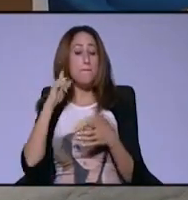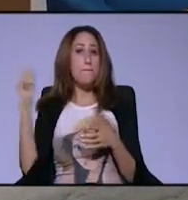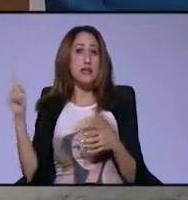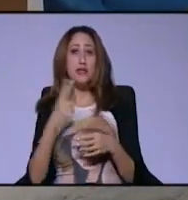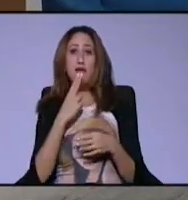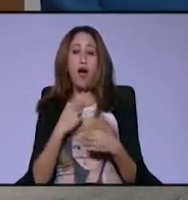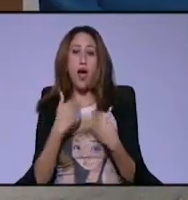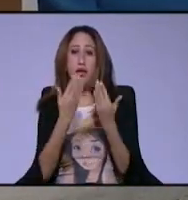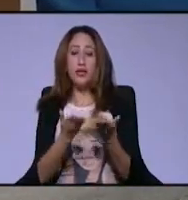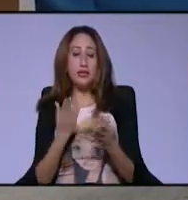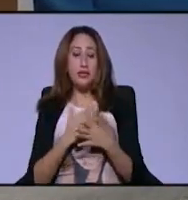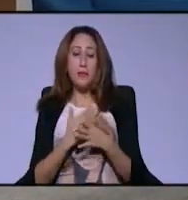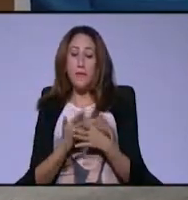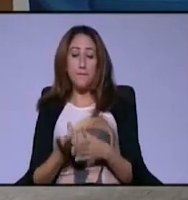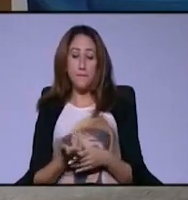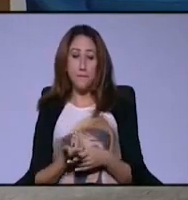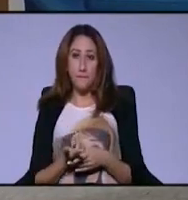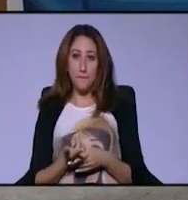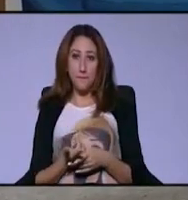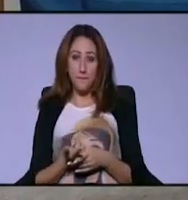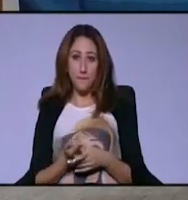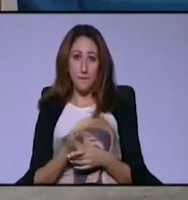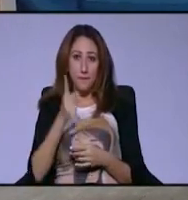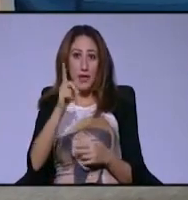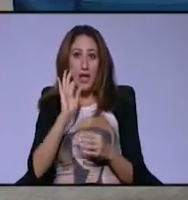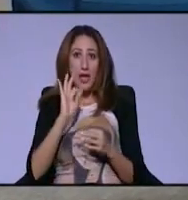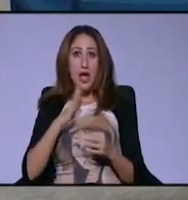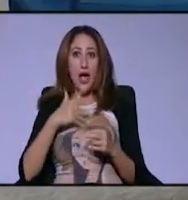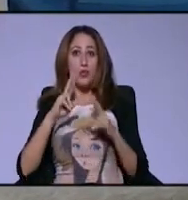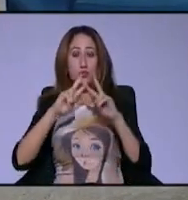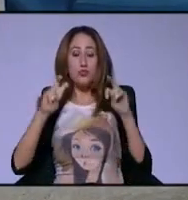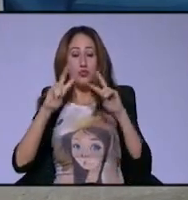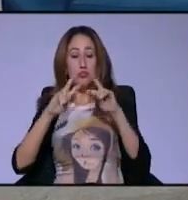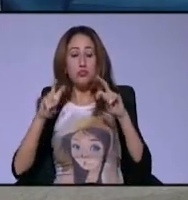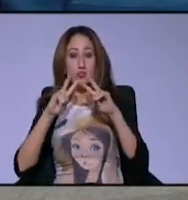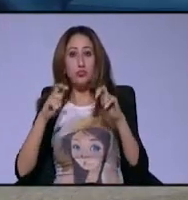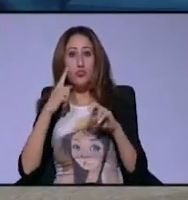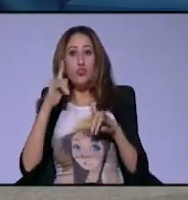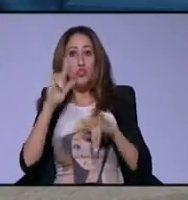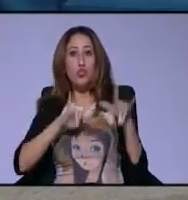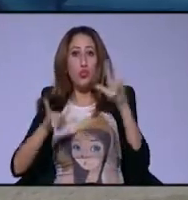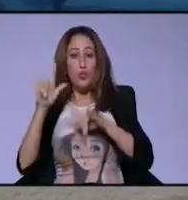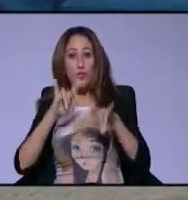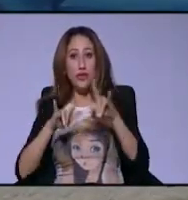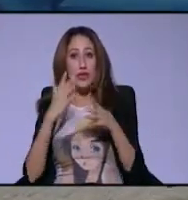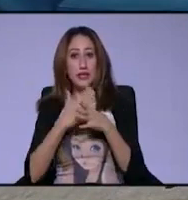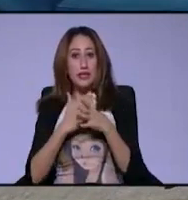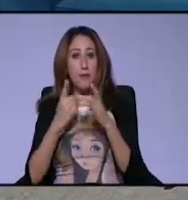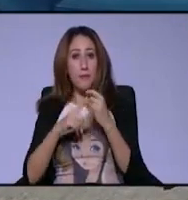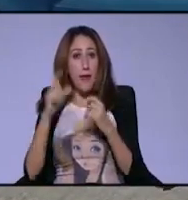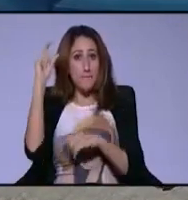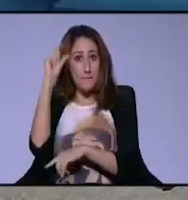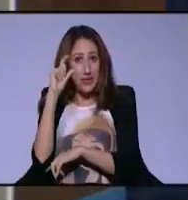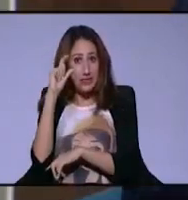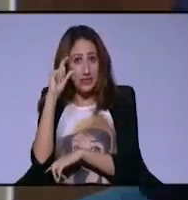ليه؟ فالحقيقة تعرضنا للإنترو على إنه باحث بيدور، هل لأنها فيها المسجد النبوي